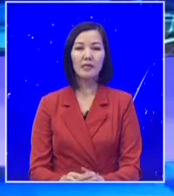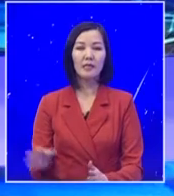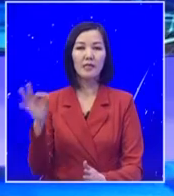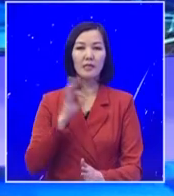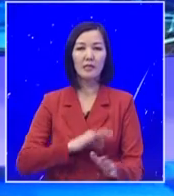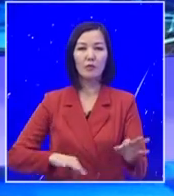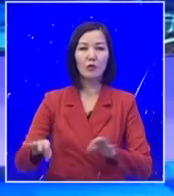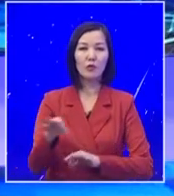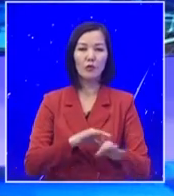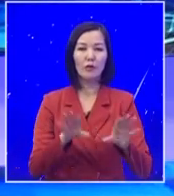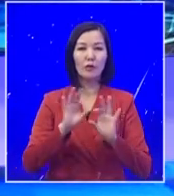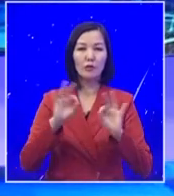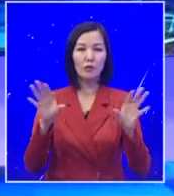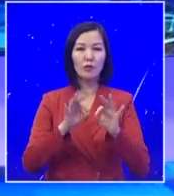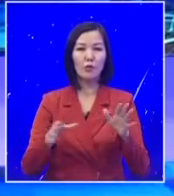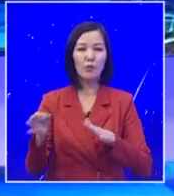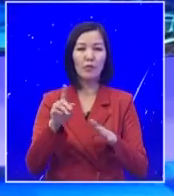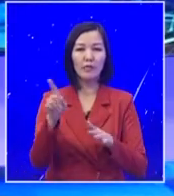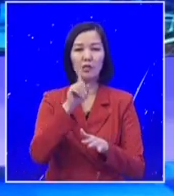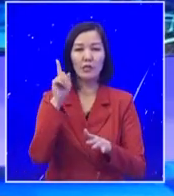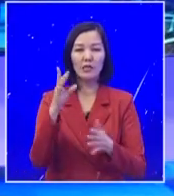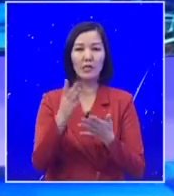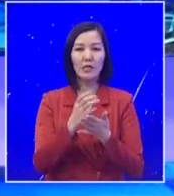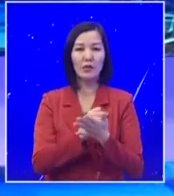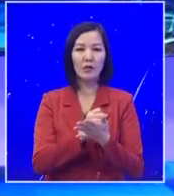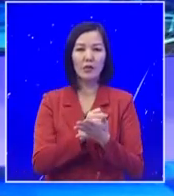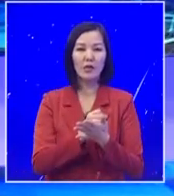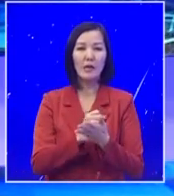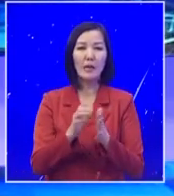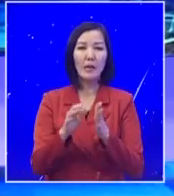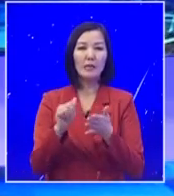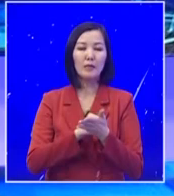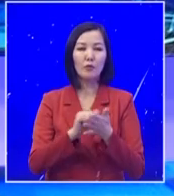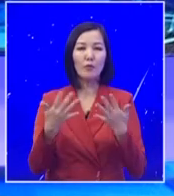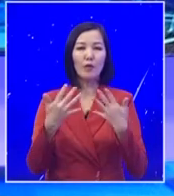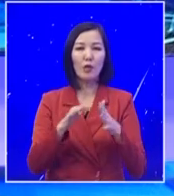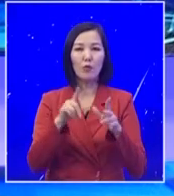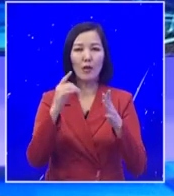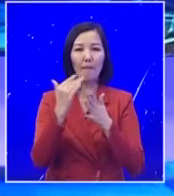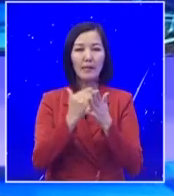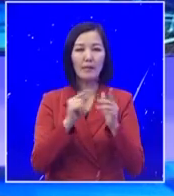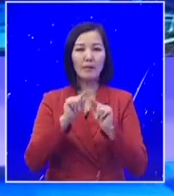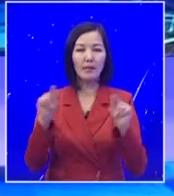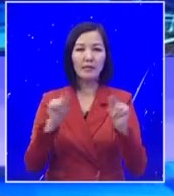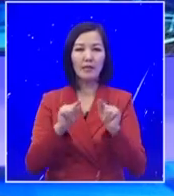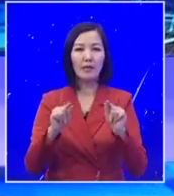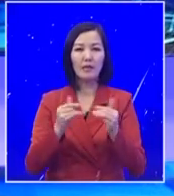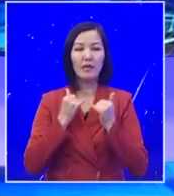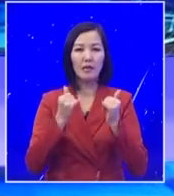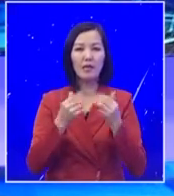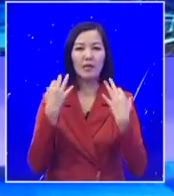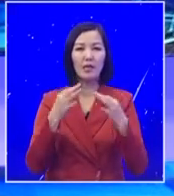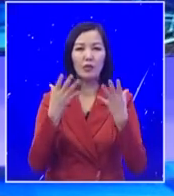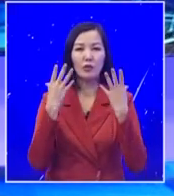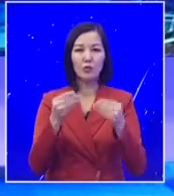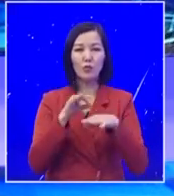Тиімді жоба түсіндірілді. Облыстық жастар ресурстық орталығында дипломмен ауылға бағдарламасын насихаттауда арналған ашық есік күні өтті.